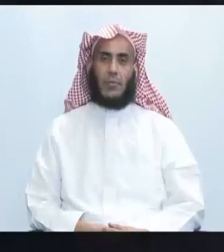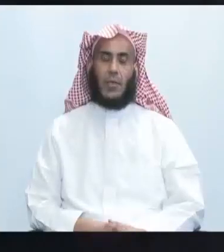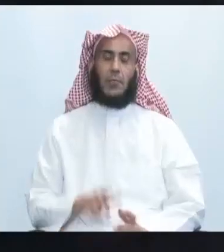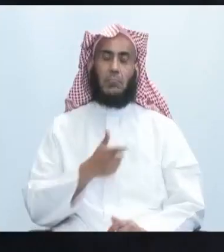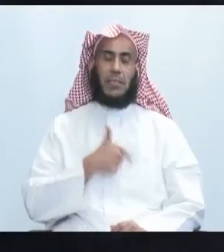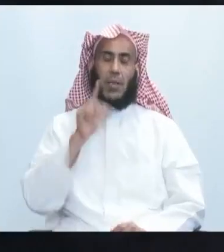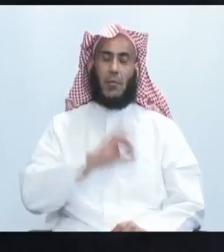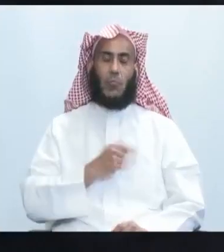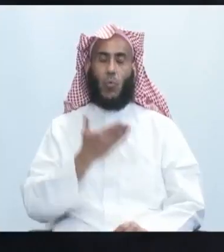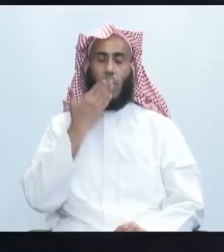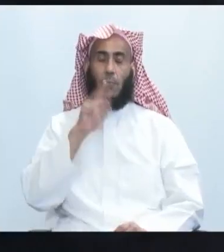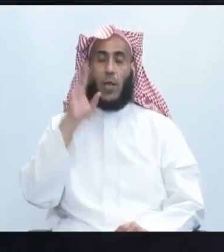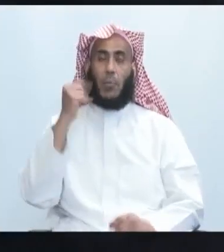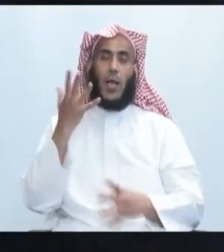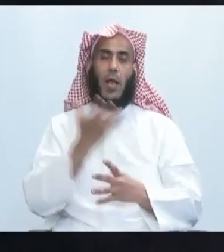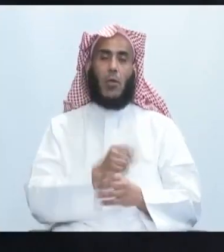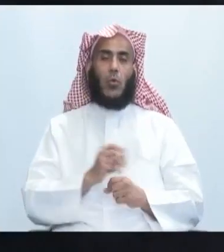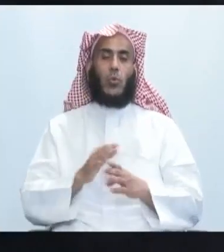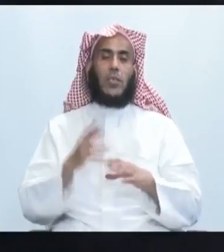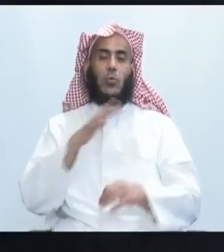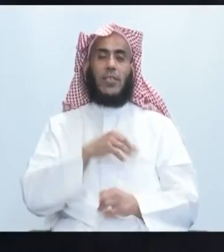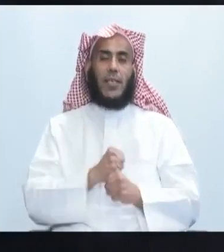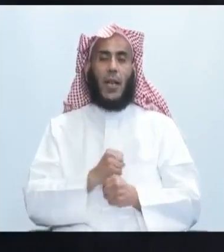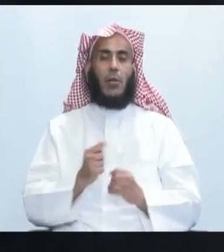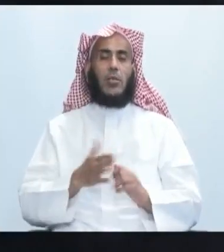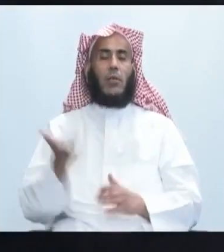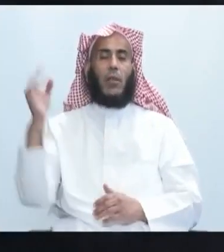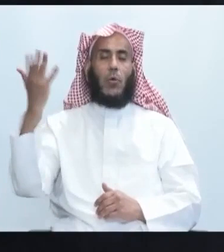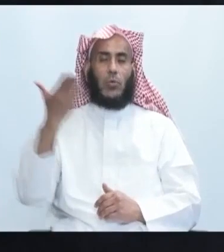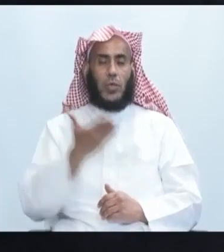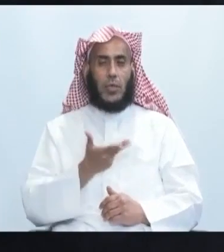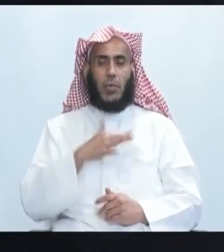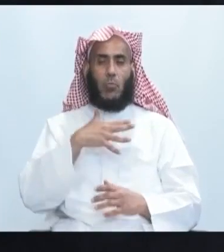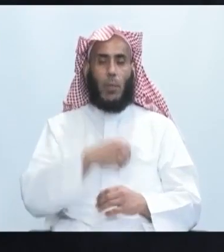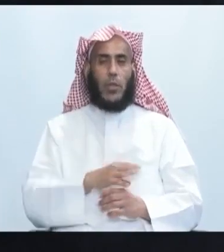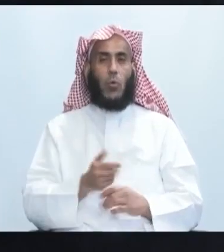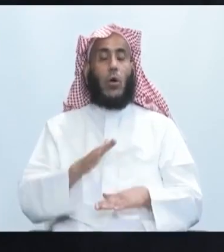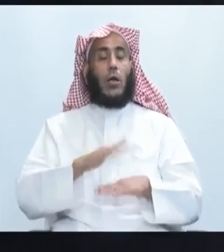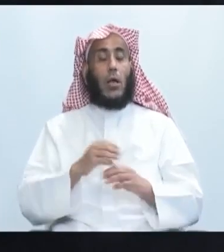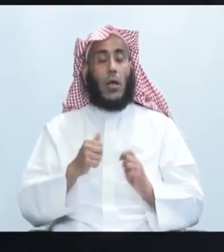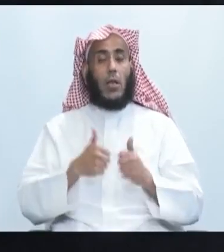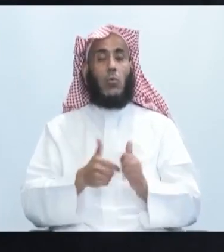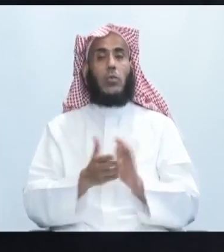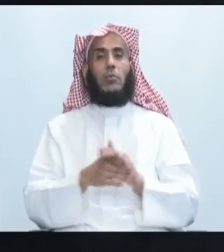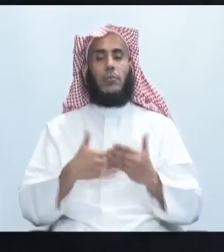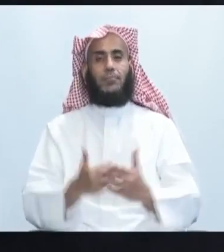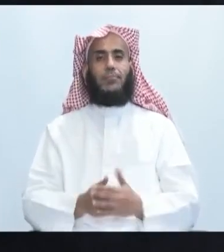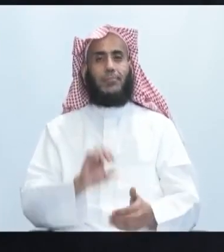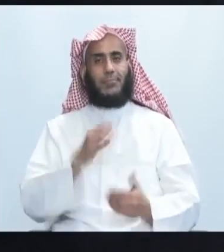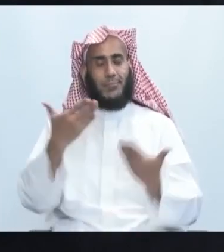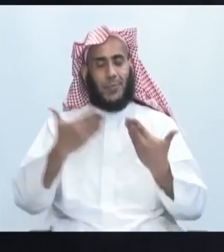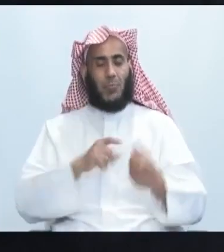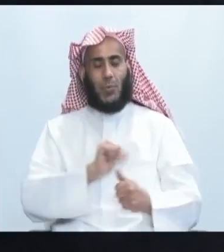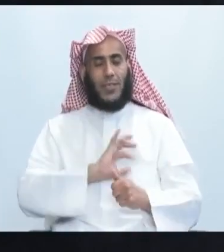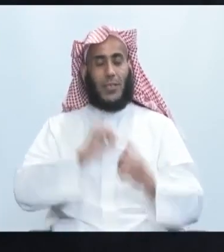بسم الله الرحمن الرحيم الحمد لله رب العالمين والصلاه والسلام على اشرف الانبياء والمرسلين نبينا محمد وعلى اله وصحبه اجمعين مرحبا بكم